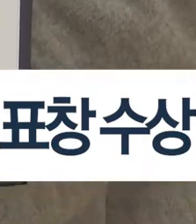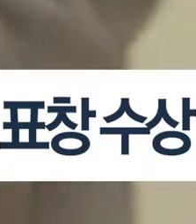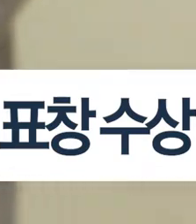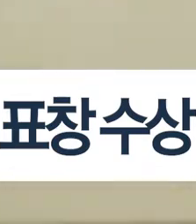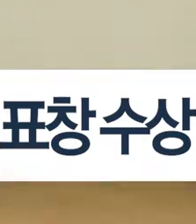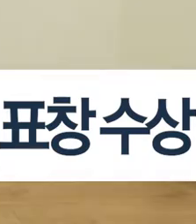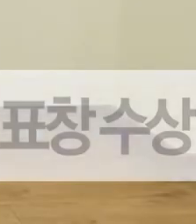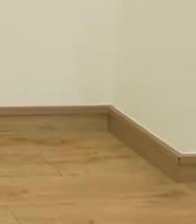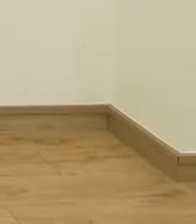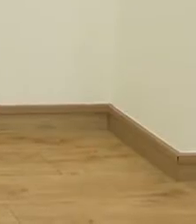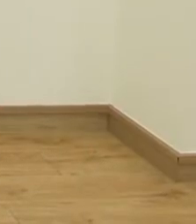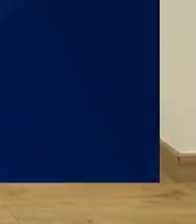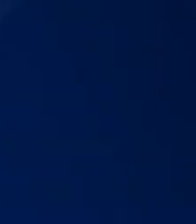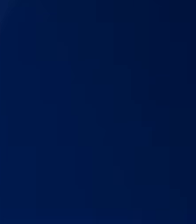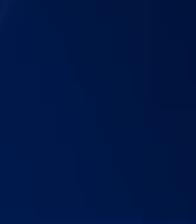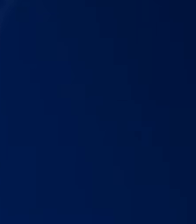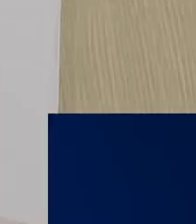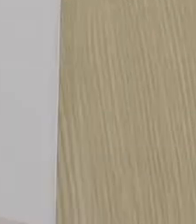수상했습니다